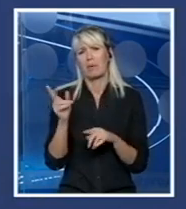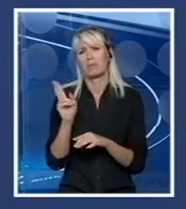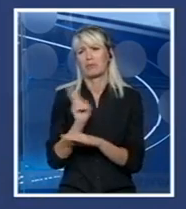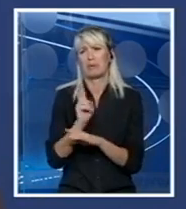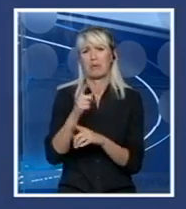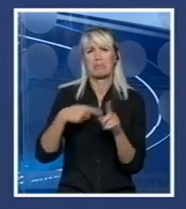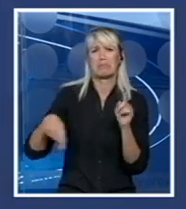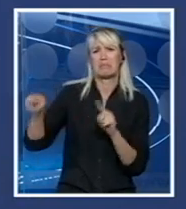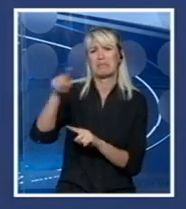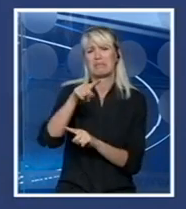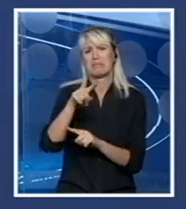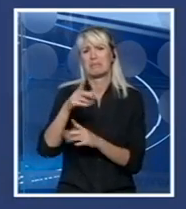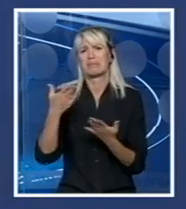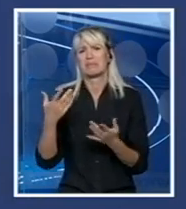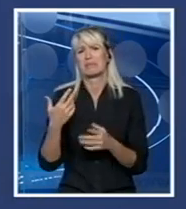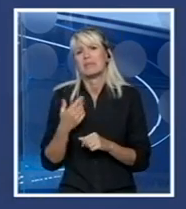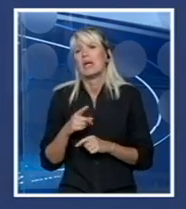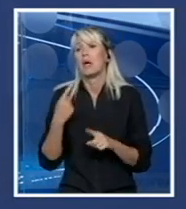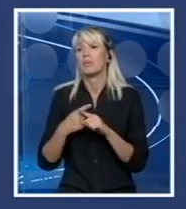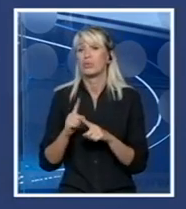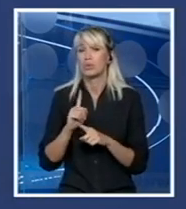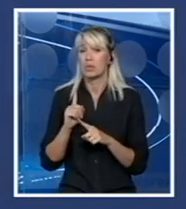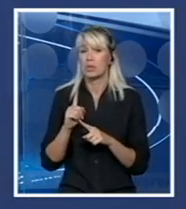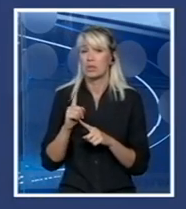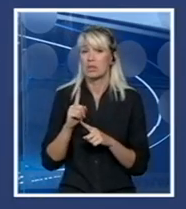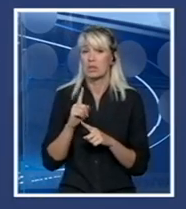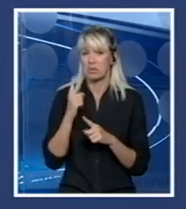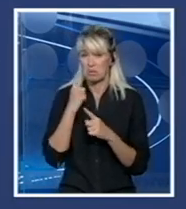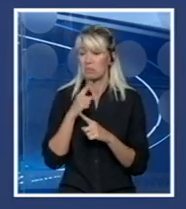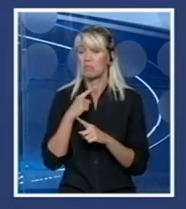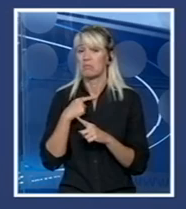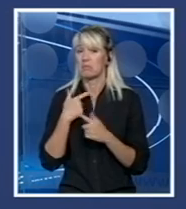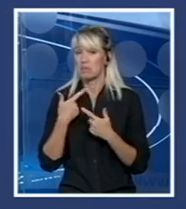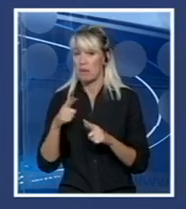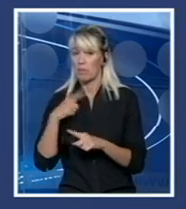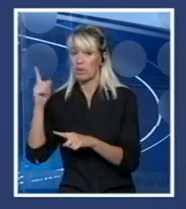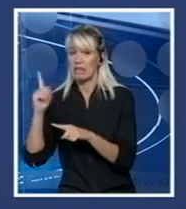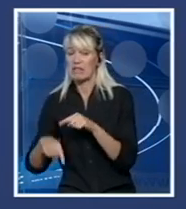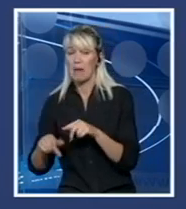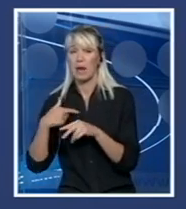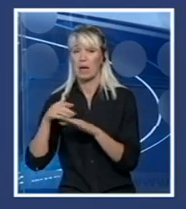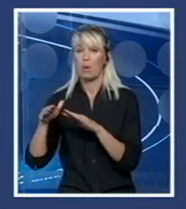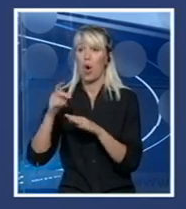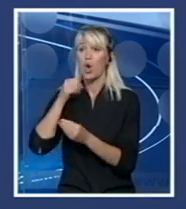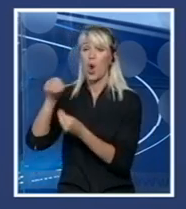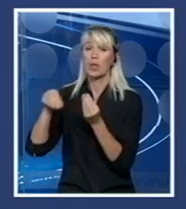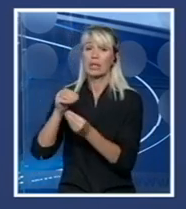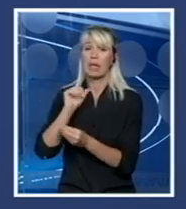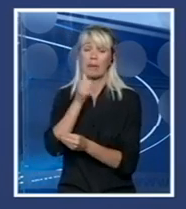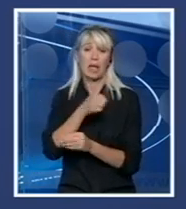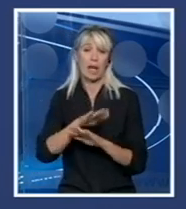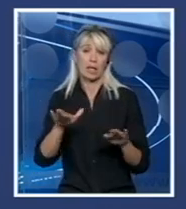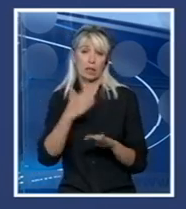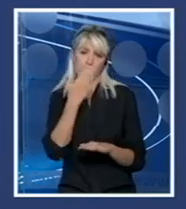tog roditelja da smeš ili ne smeš. Ali ćemo imati živi kontakt ako reši da kaže ok, sva deca krenula, idemo. I mora da najavi. Mora da ima da će